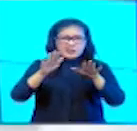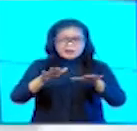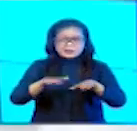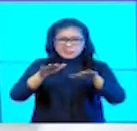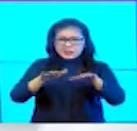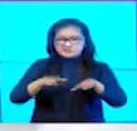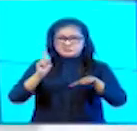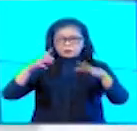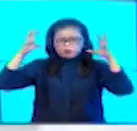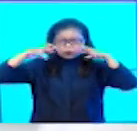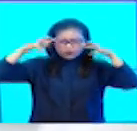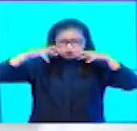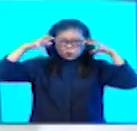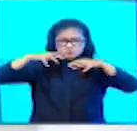meningkatnya curah hujan yang ekstrim di